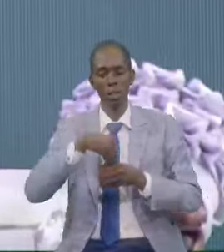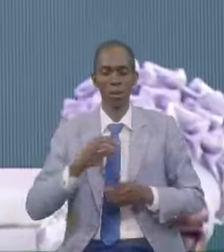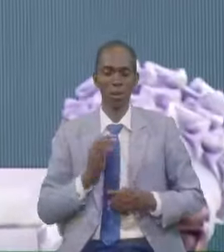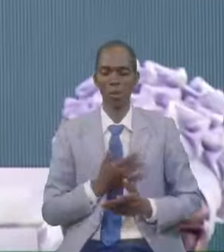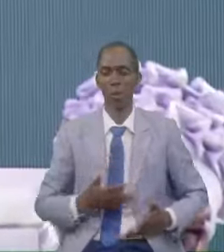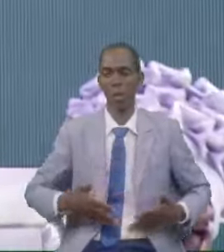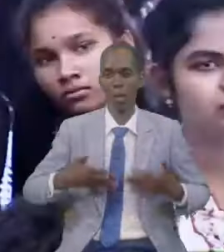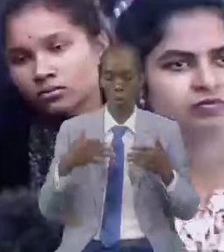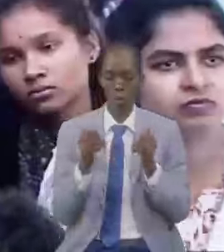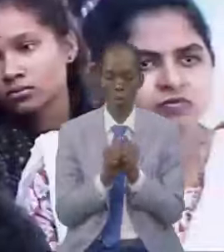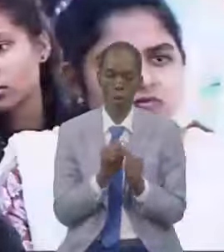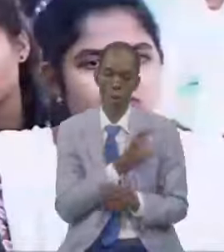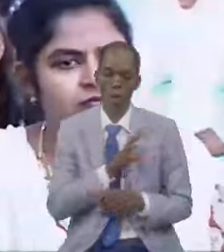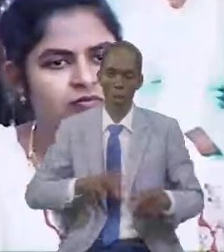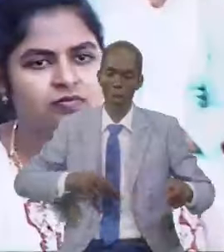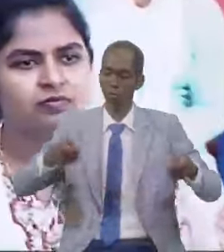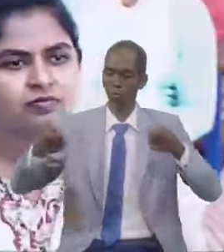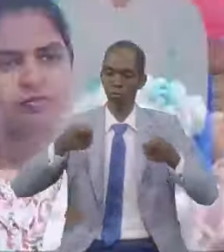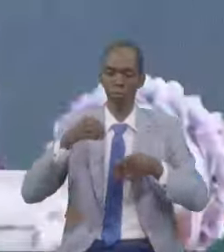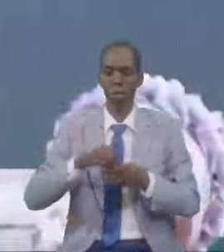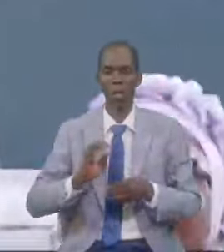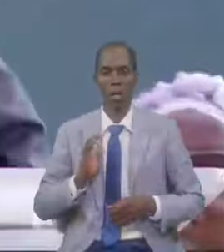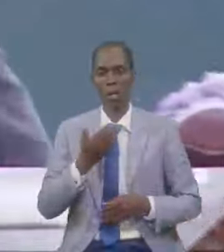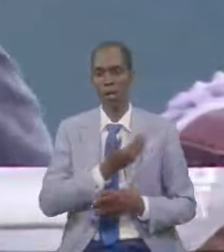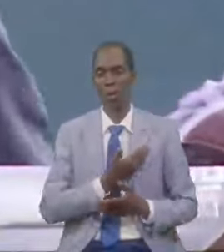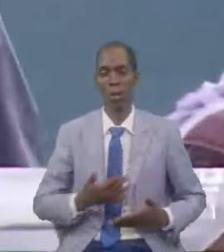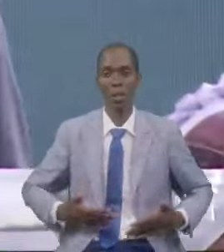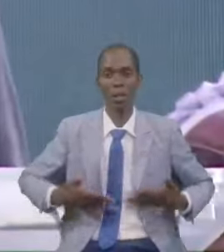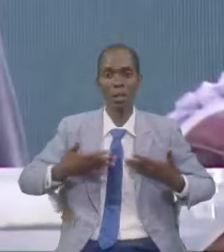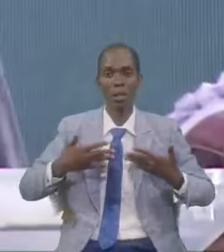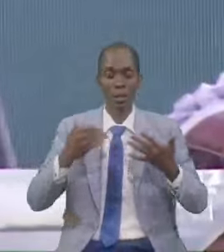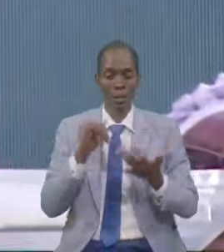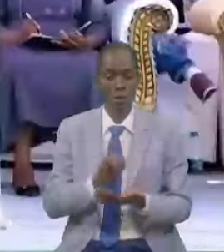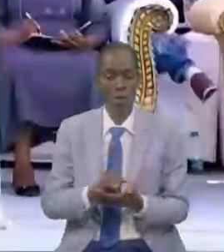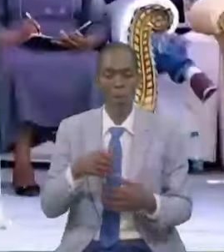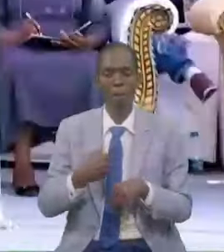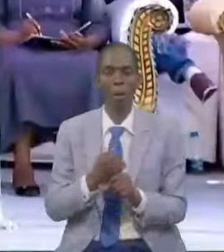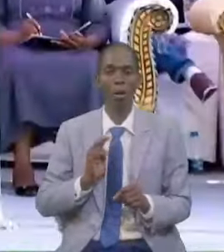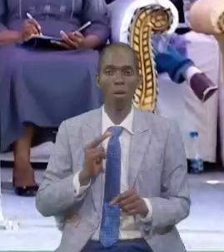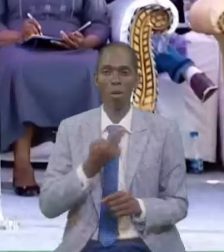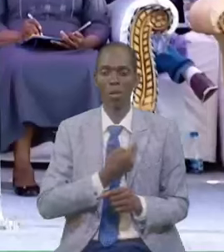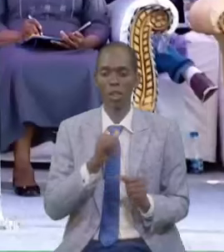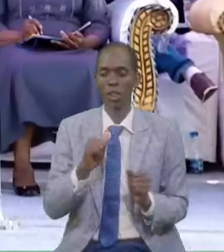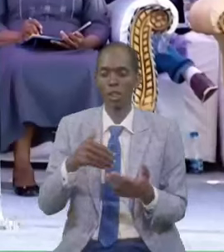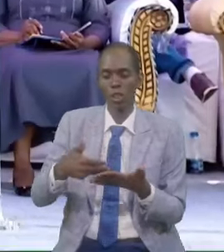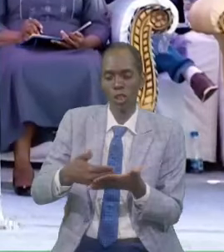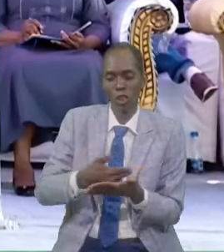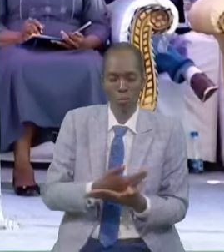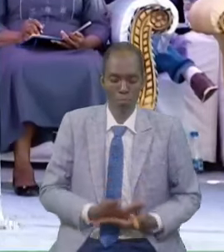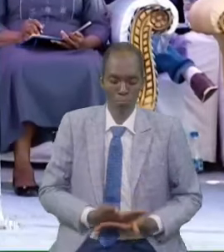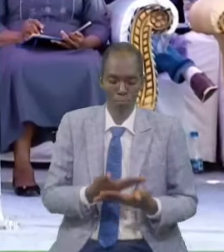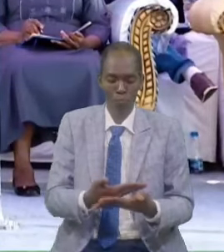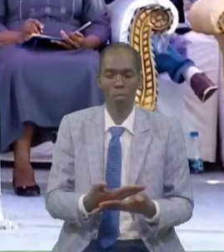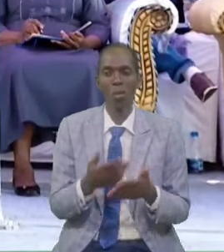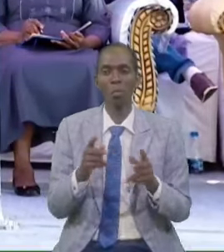Christ in our lives, క్రీస్తు ఆధిపత్యం నా జీవితం మీద ఉంది. That makes us a new born, అది నూతనమైన జన్మకు నాంది. Born again,